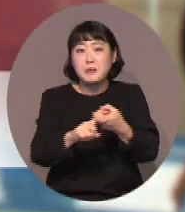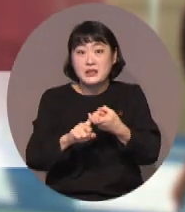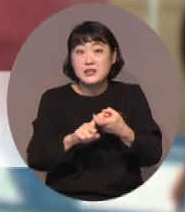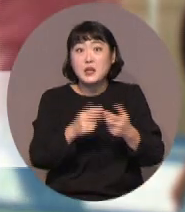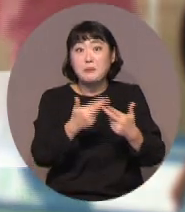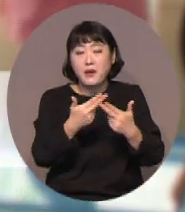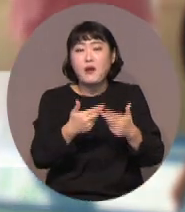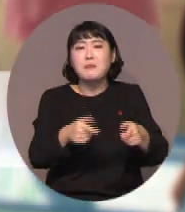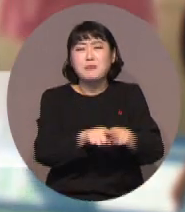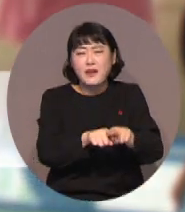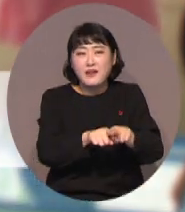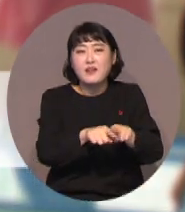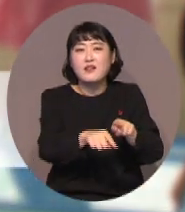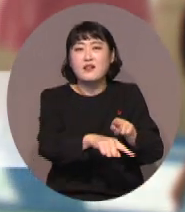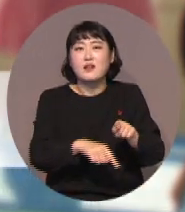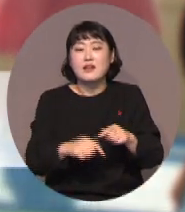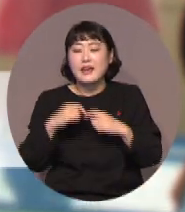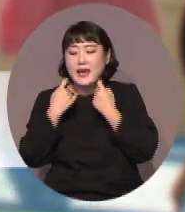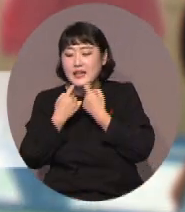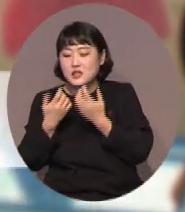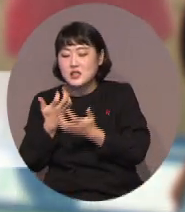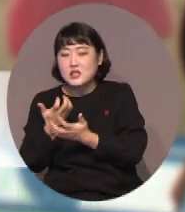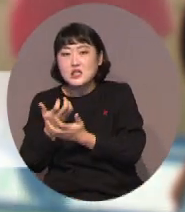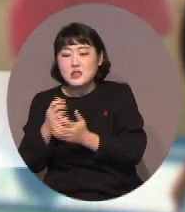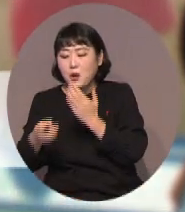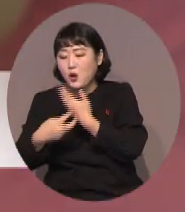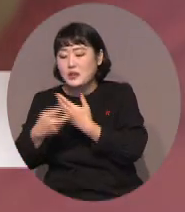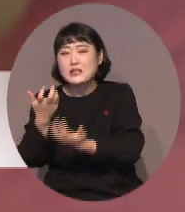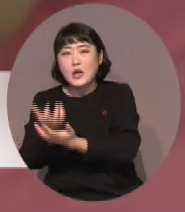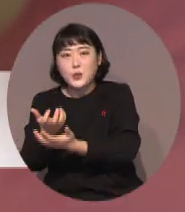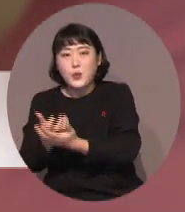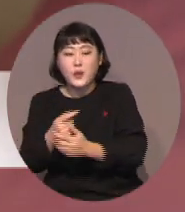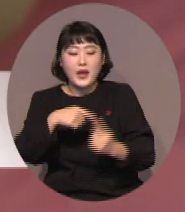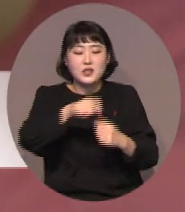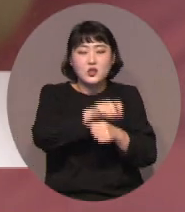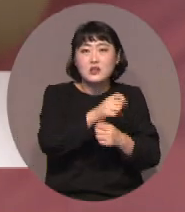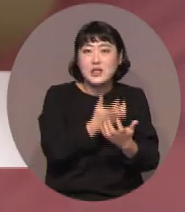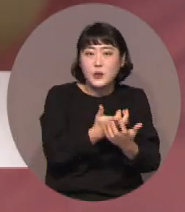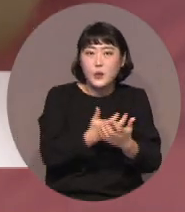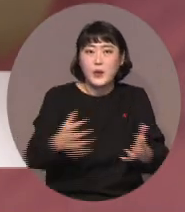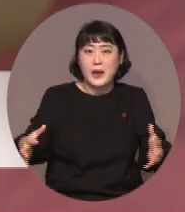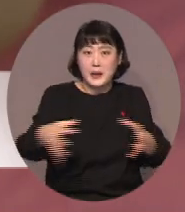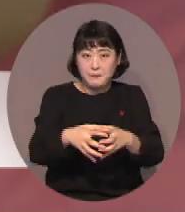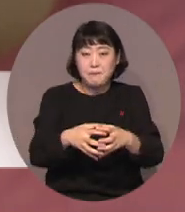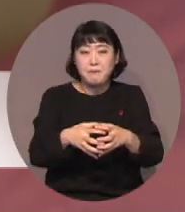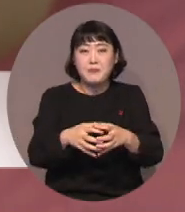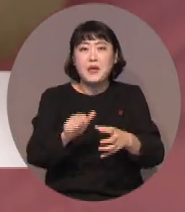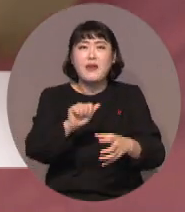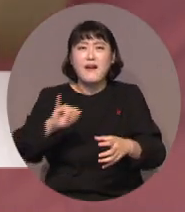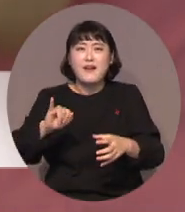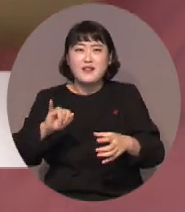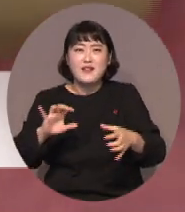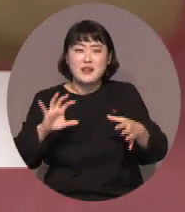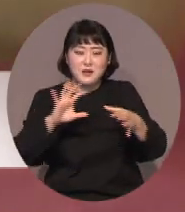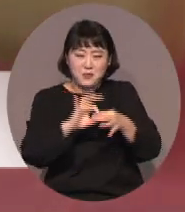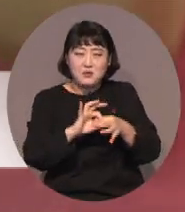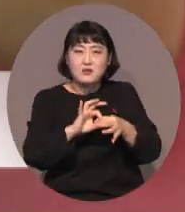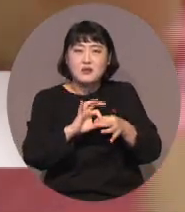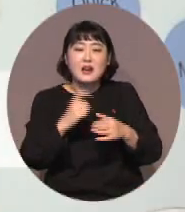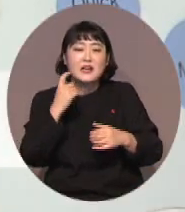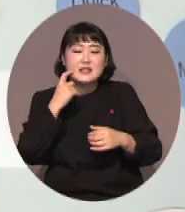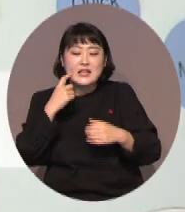대형병원이 보유한 개인의료 데이터와 행정기관의 공공데이터에 인공지능 기술을 접목해 가상병원에서